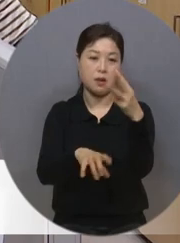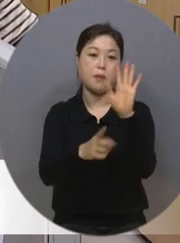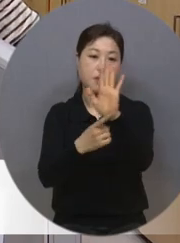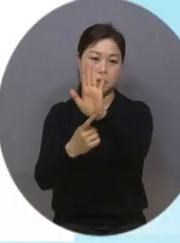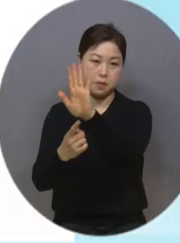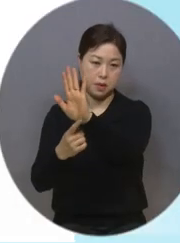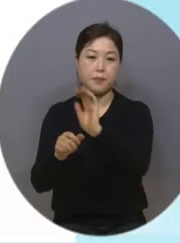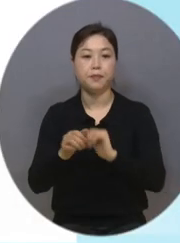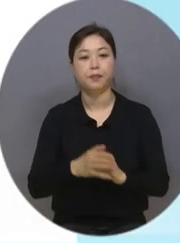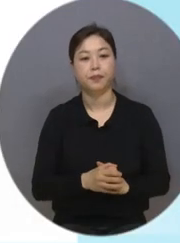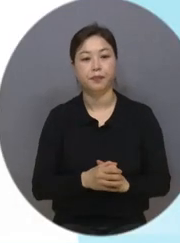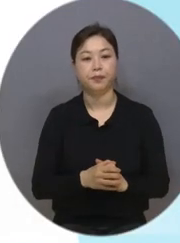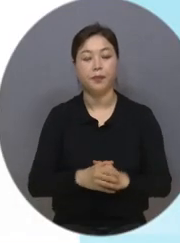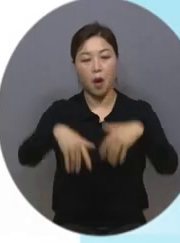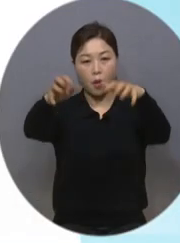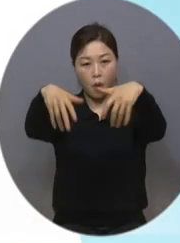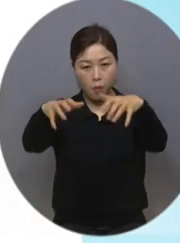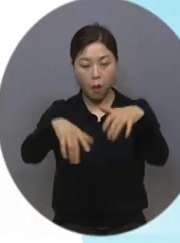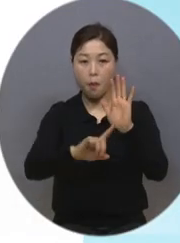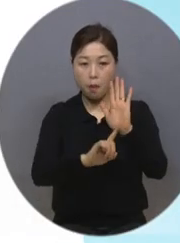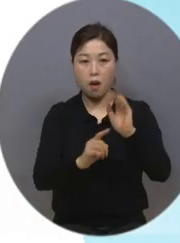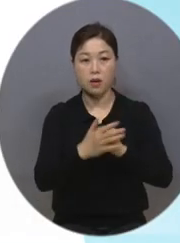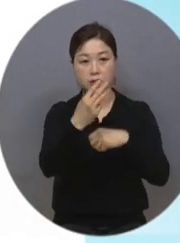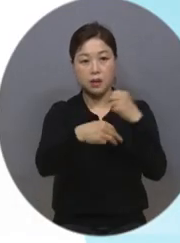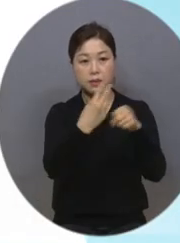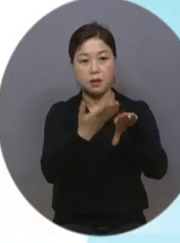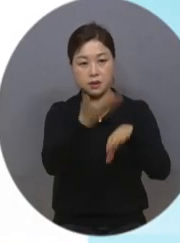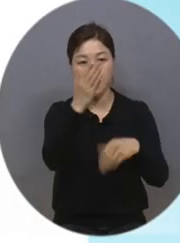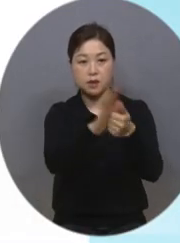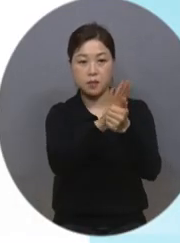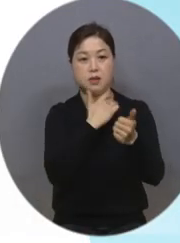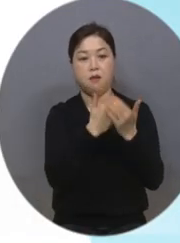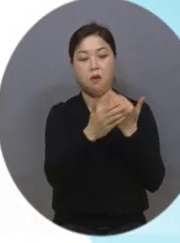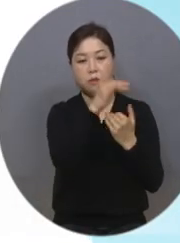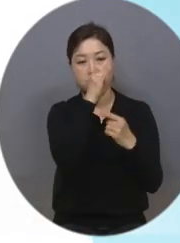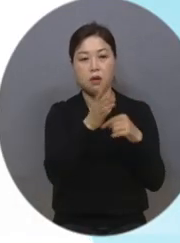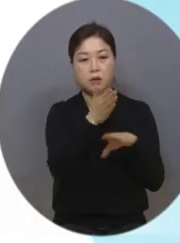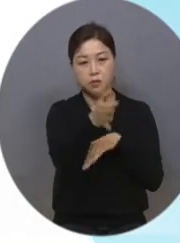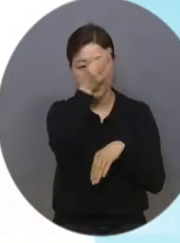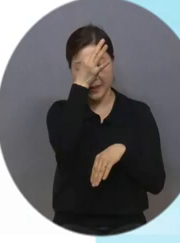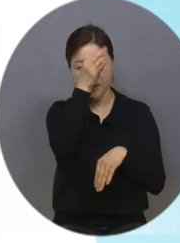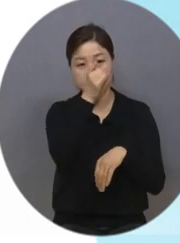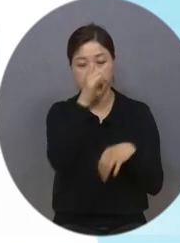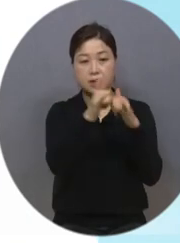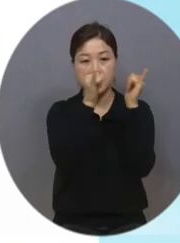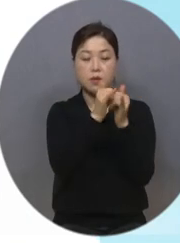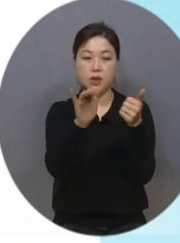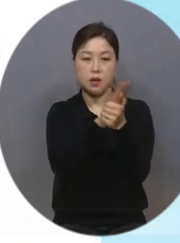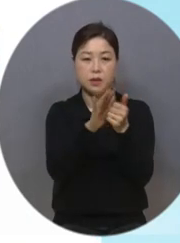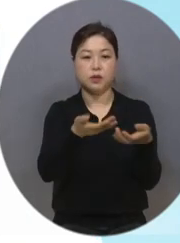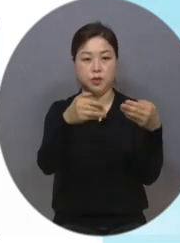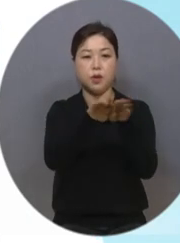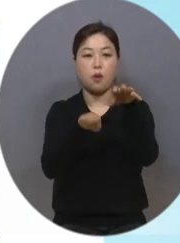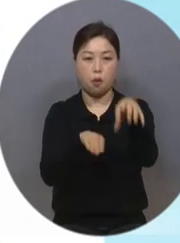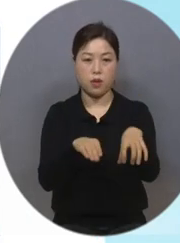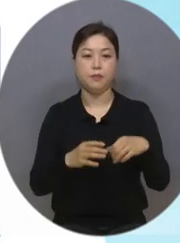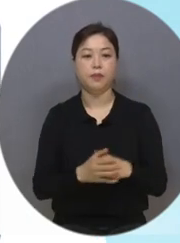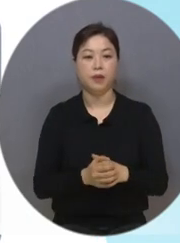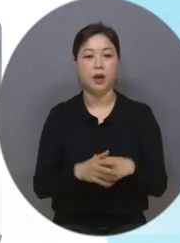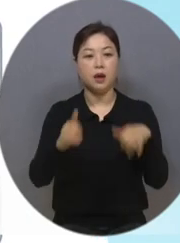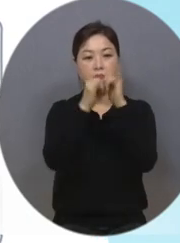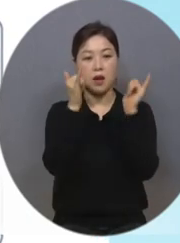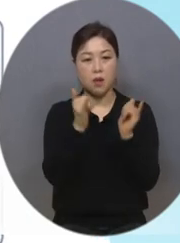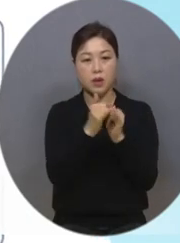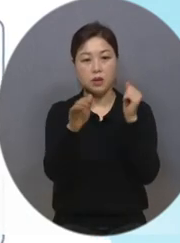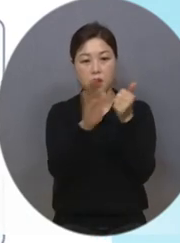모집합니다. 공모 대상은 3년 이상 서비스 경력과 전문성을 갖춘 사회서비스 제공기관입니다. 사회서비스